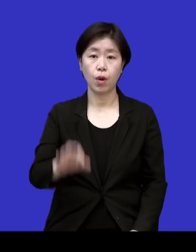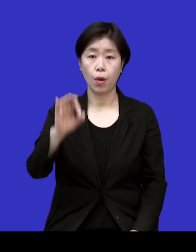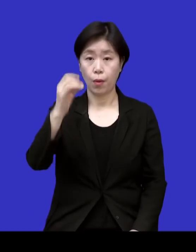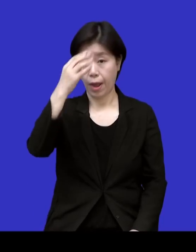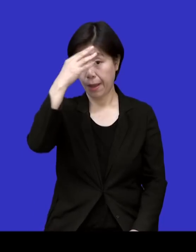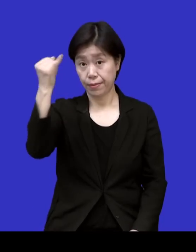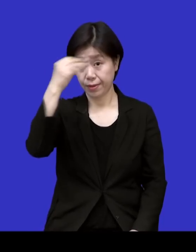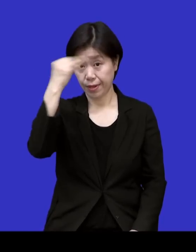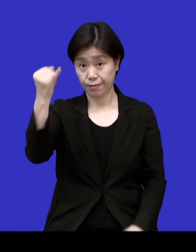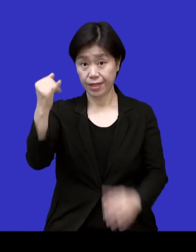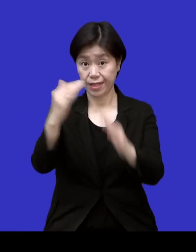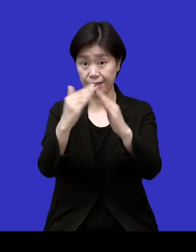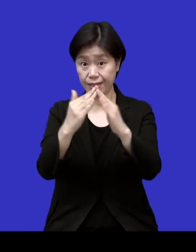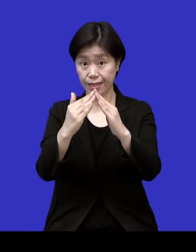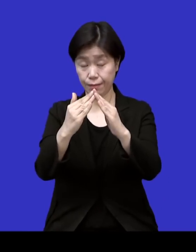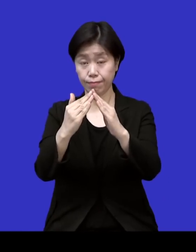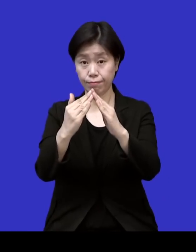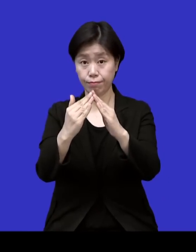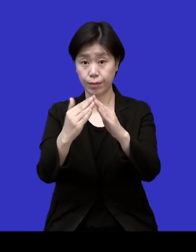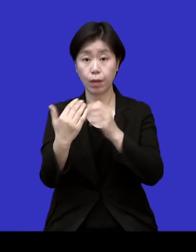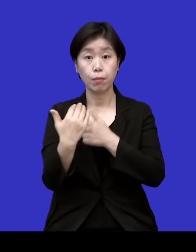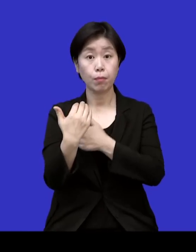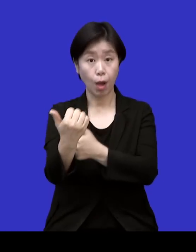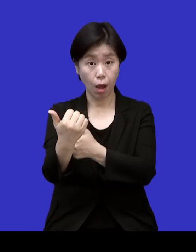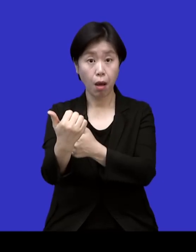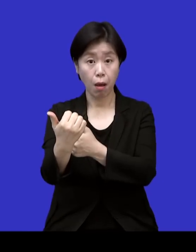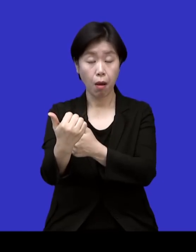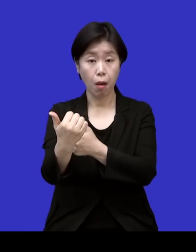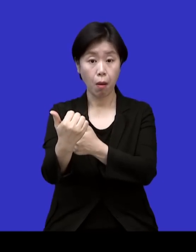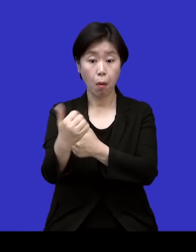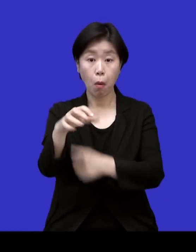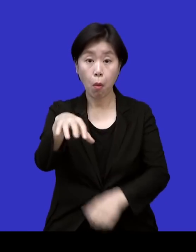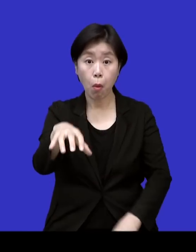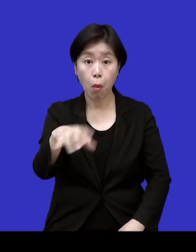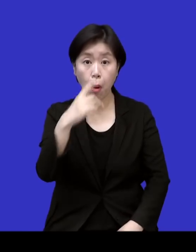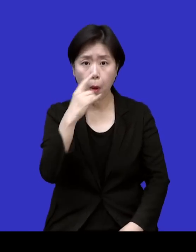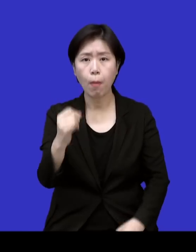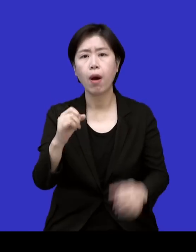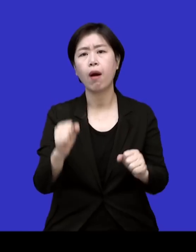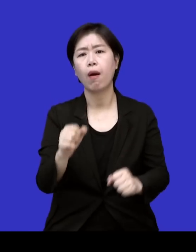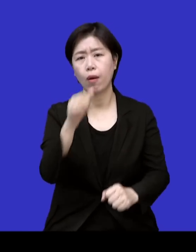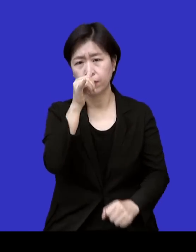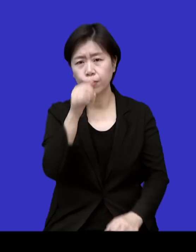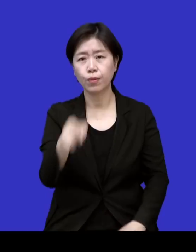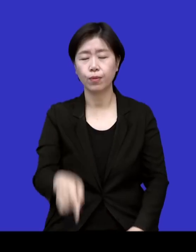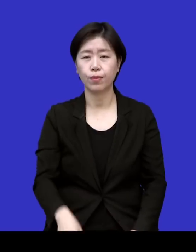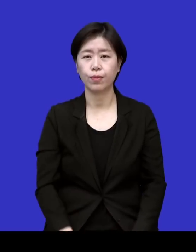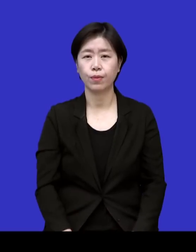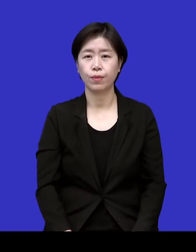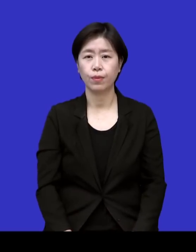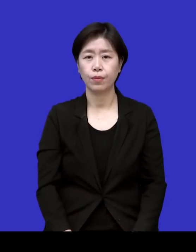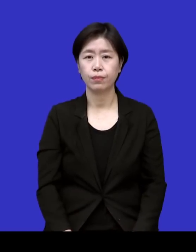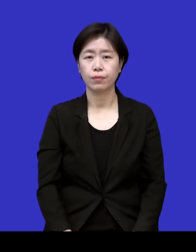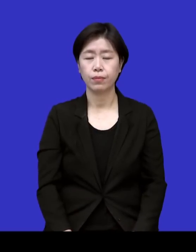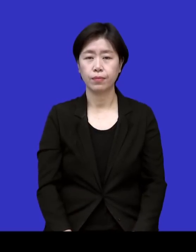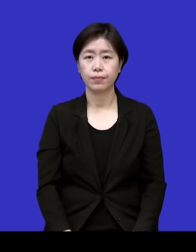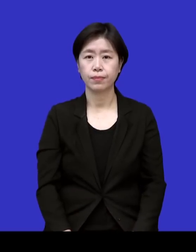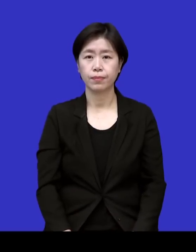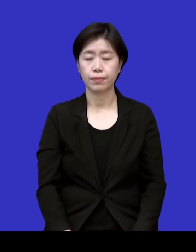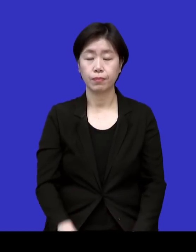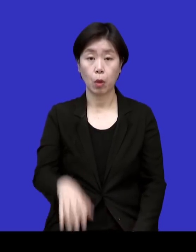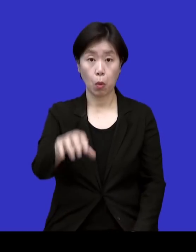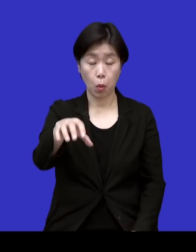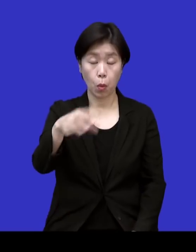만났어요. 할머니 집에 계시던가요? 엄마도 어딘가 돌아다가 돌다가 다시 오신 거예요? 네, 할머니 집으로 오셨고 네. 이제 엄마를 만나게 해준다고